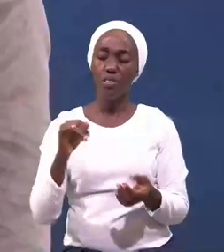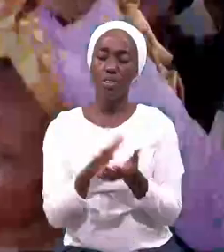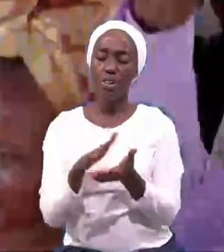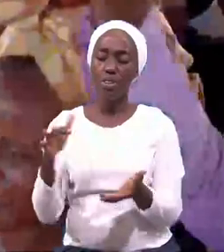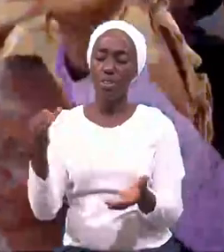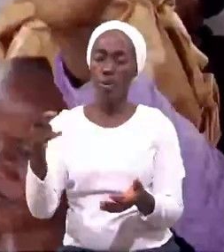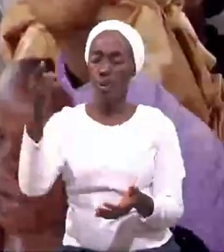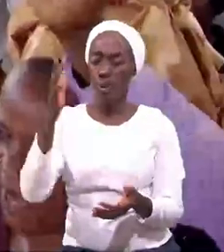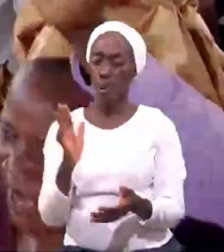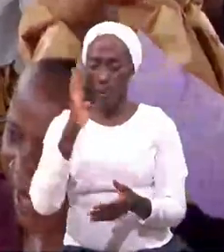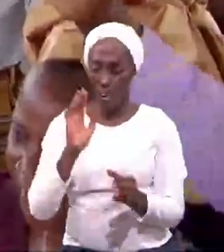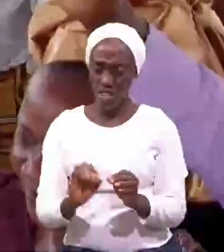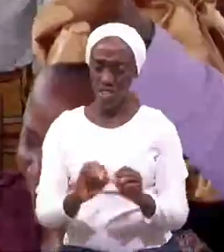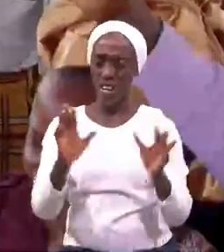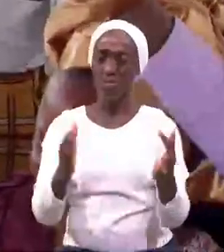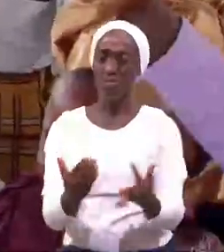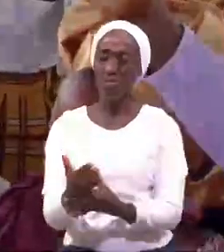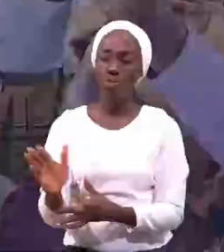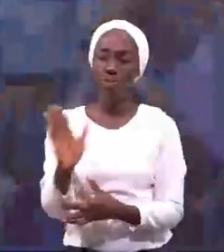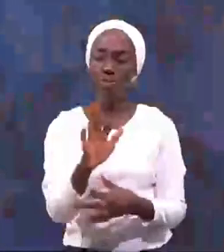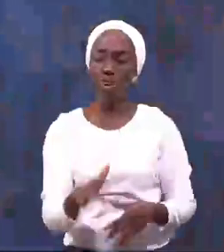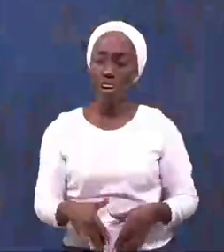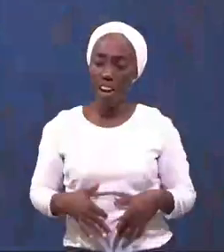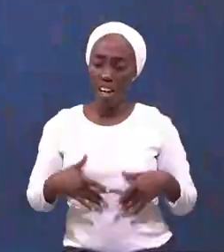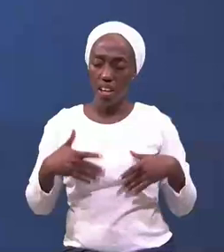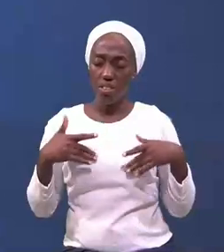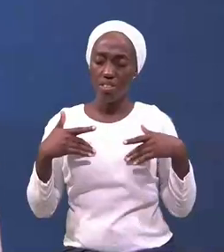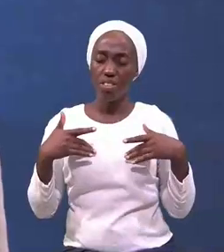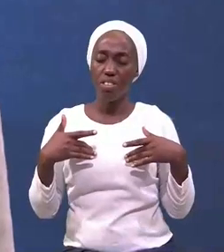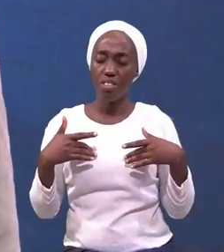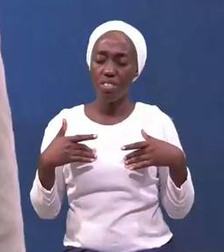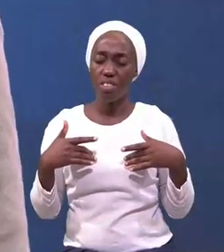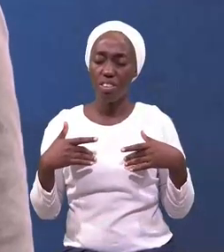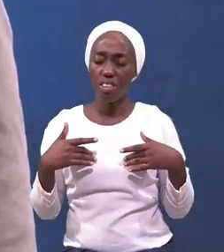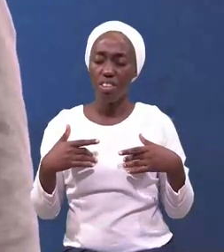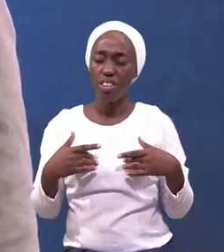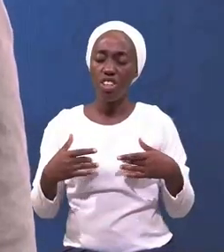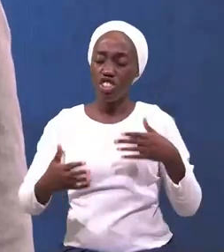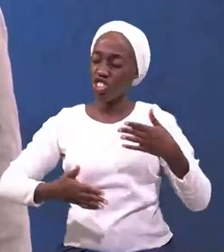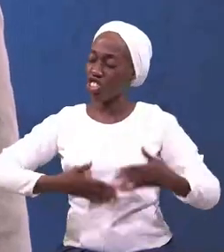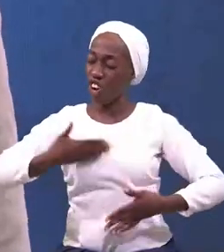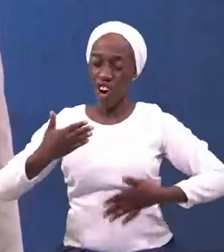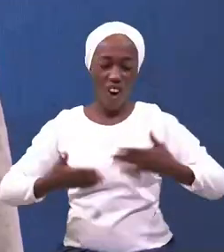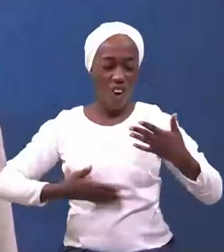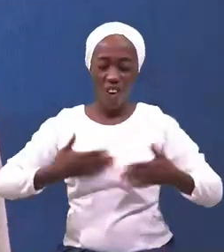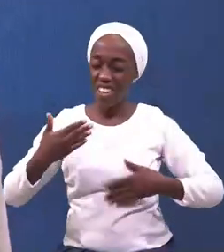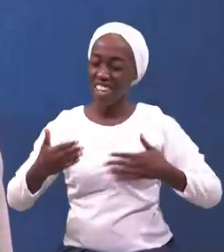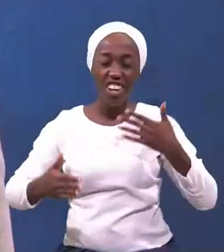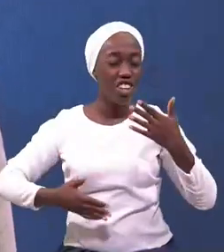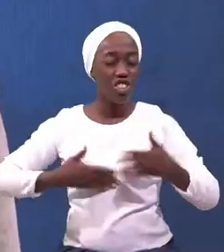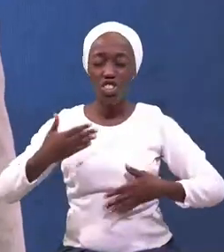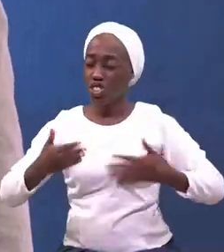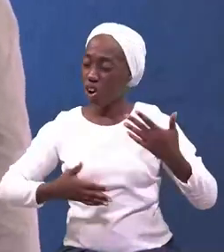La lumière de la gloire de Dieu va briller sur vos vies. La joie,